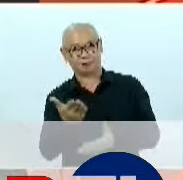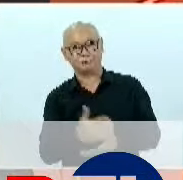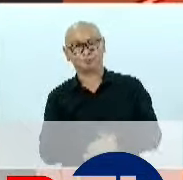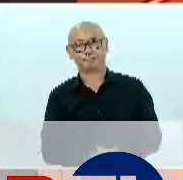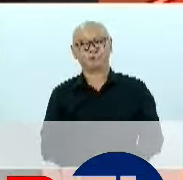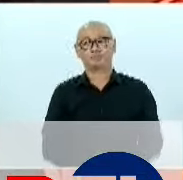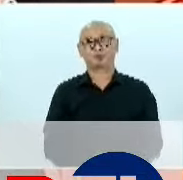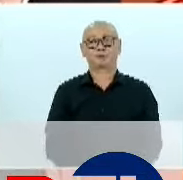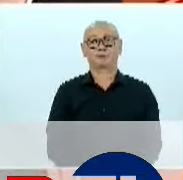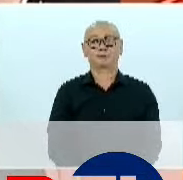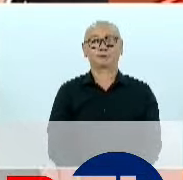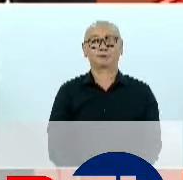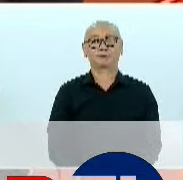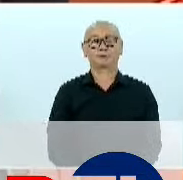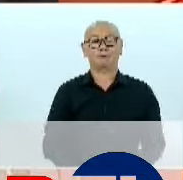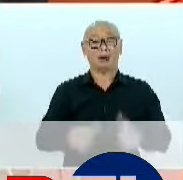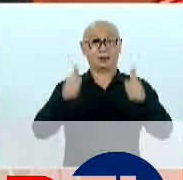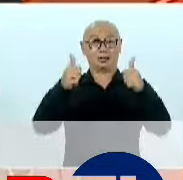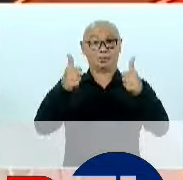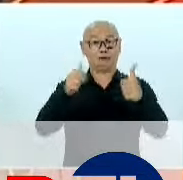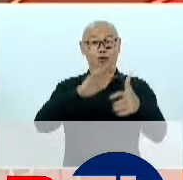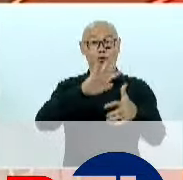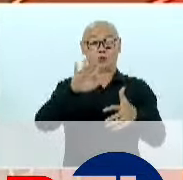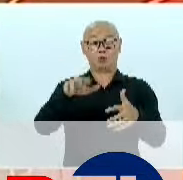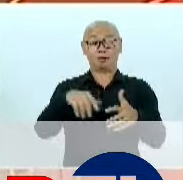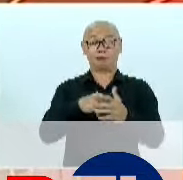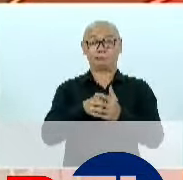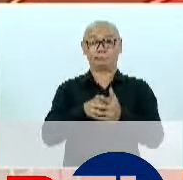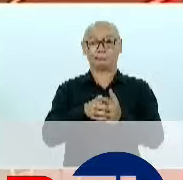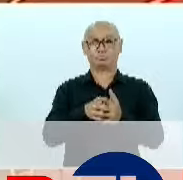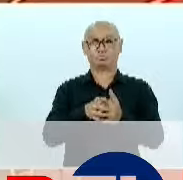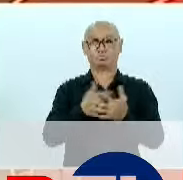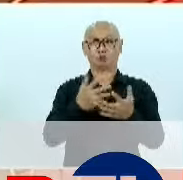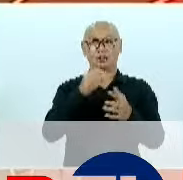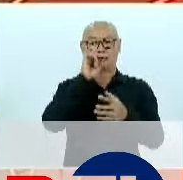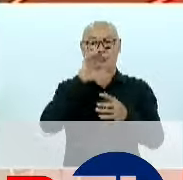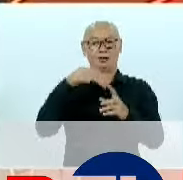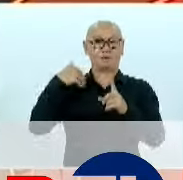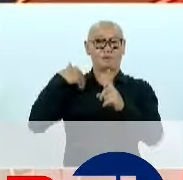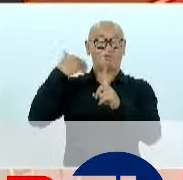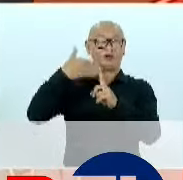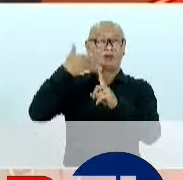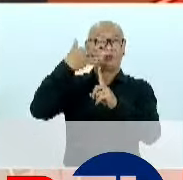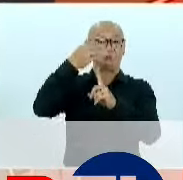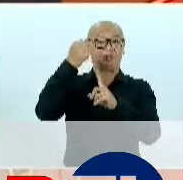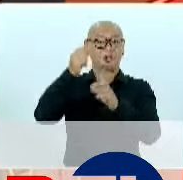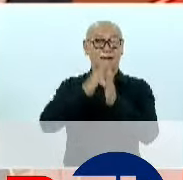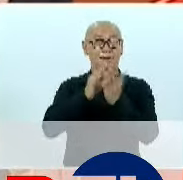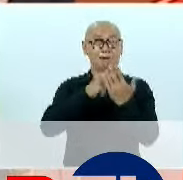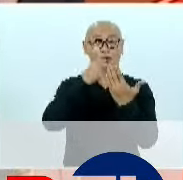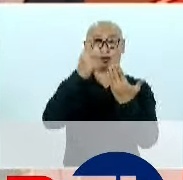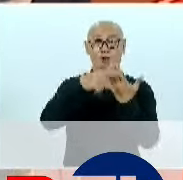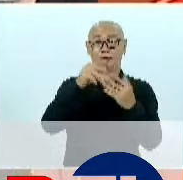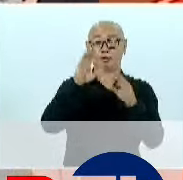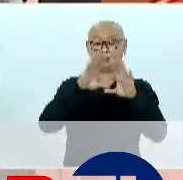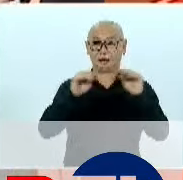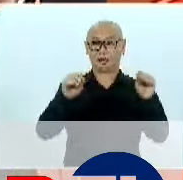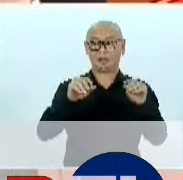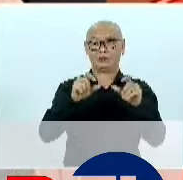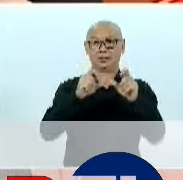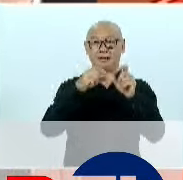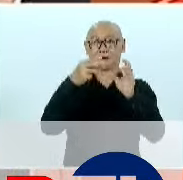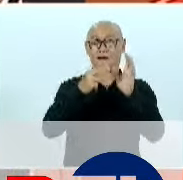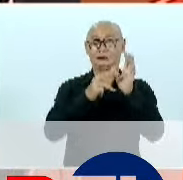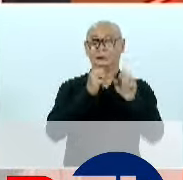2024 baik hadirin dan juga pemirsa kedua pasangan calon telah menyaikan visi misi dan program kerj dimen